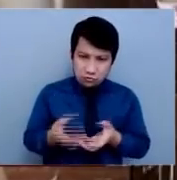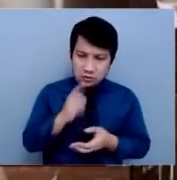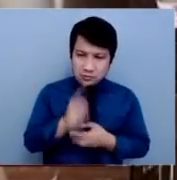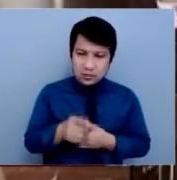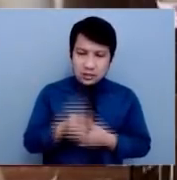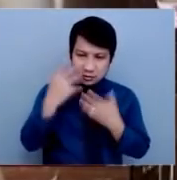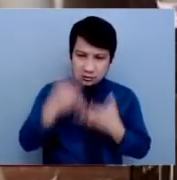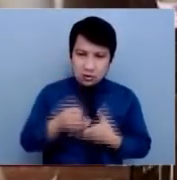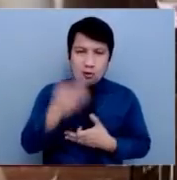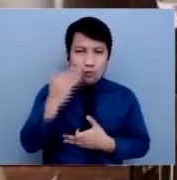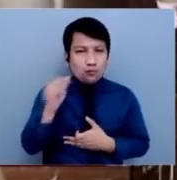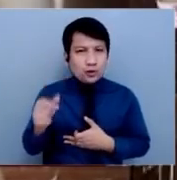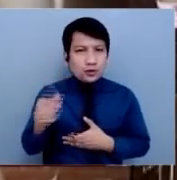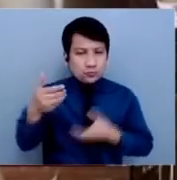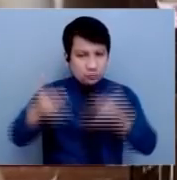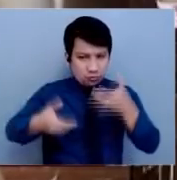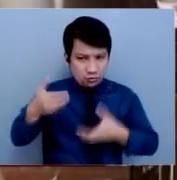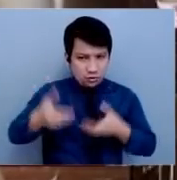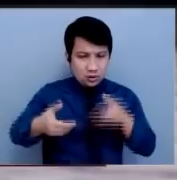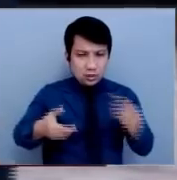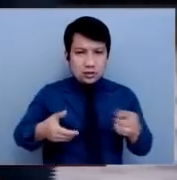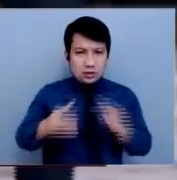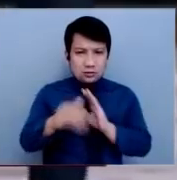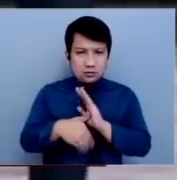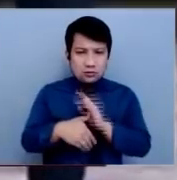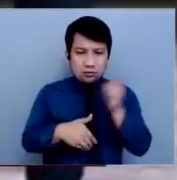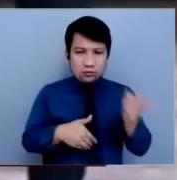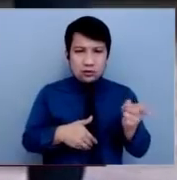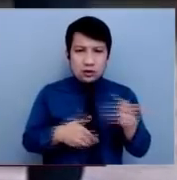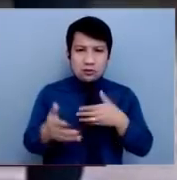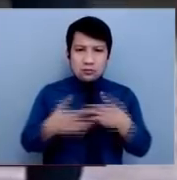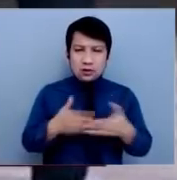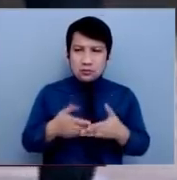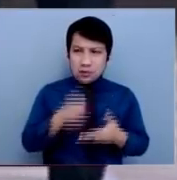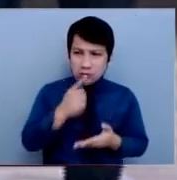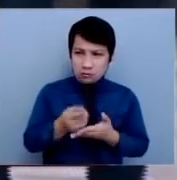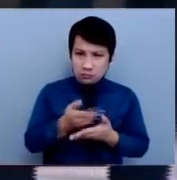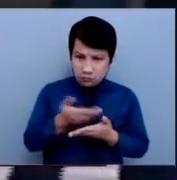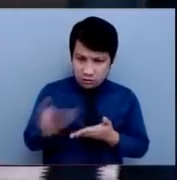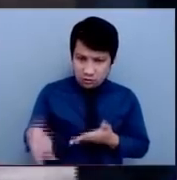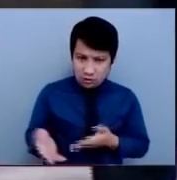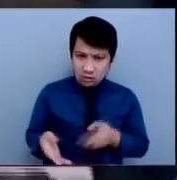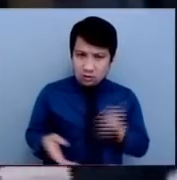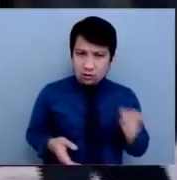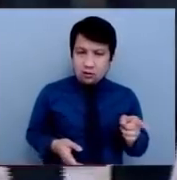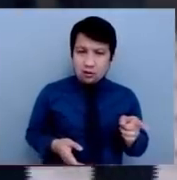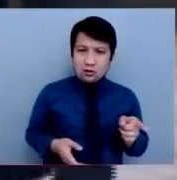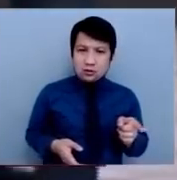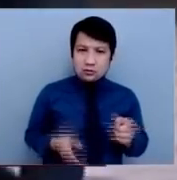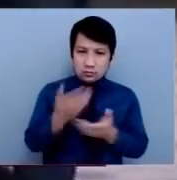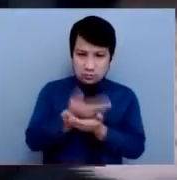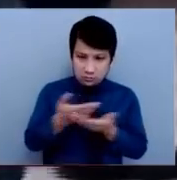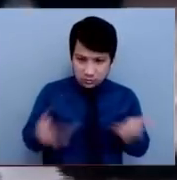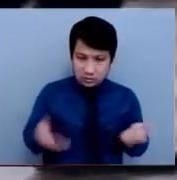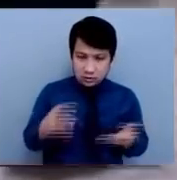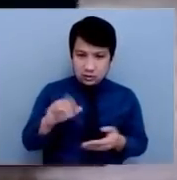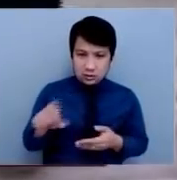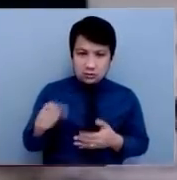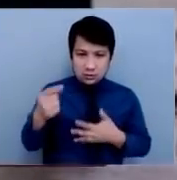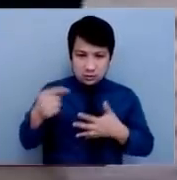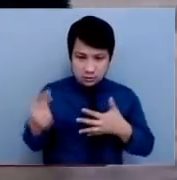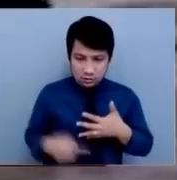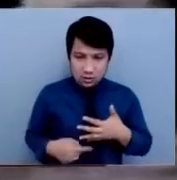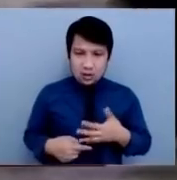dahil sinasabi ng korte ng COMELEC na bagamat material yung item na pinag-uusapan